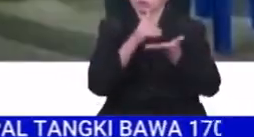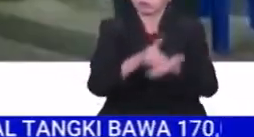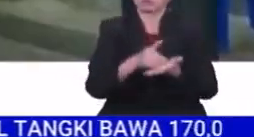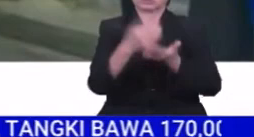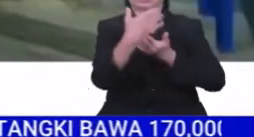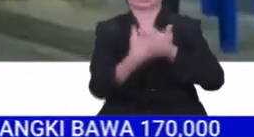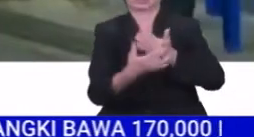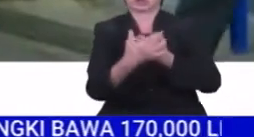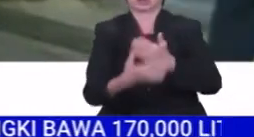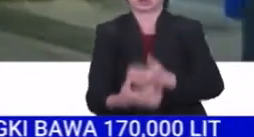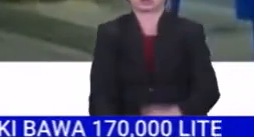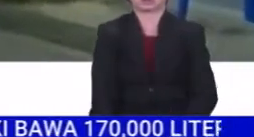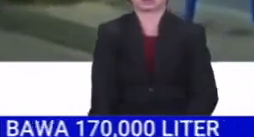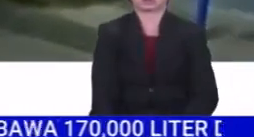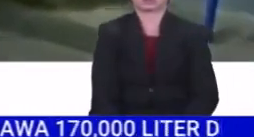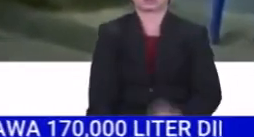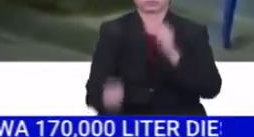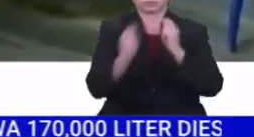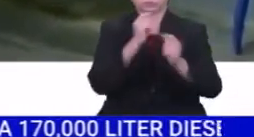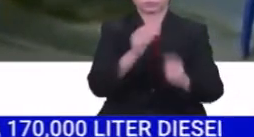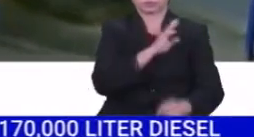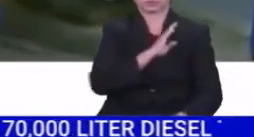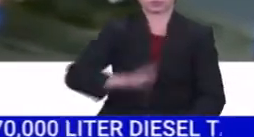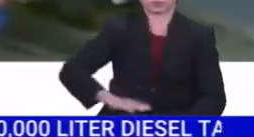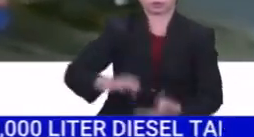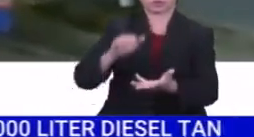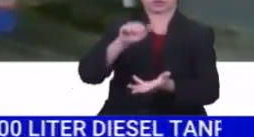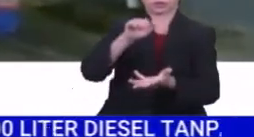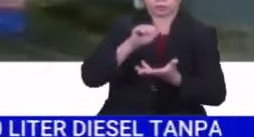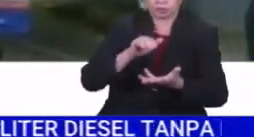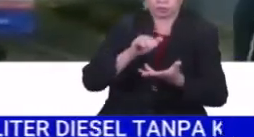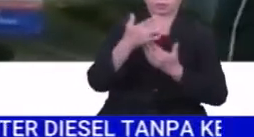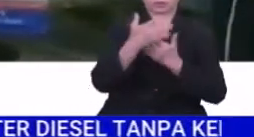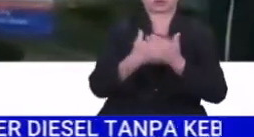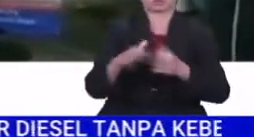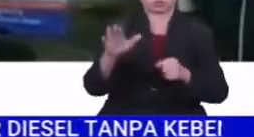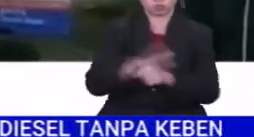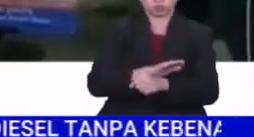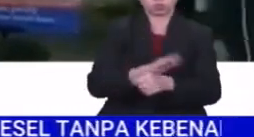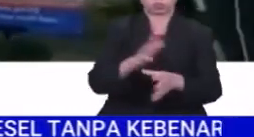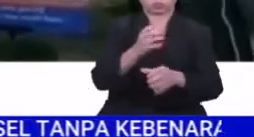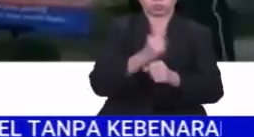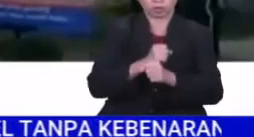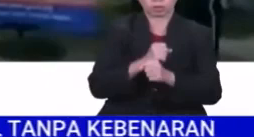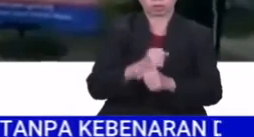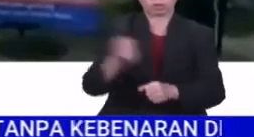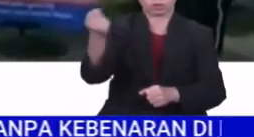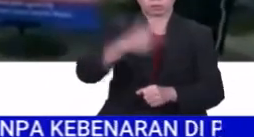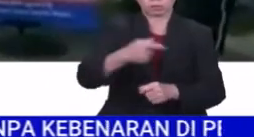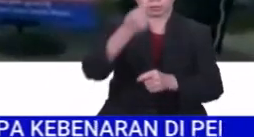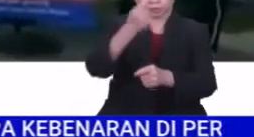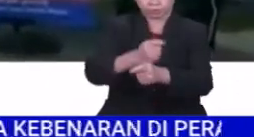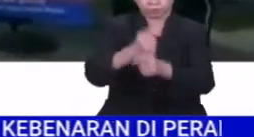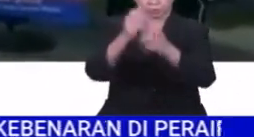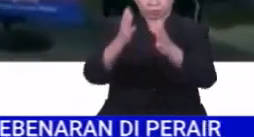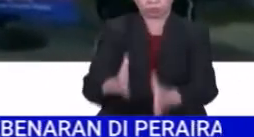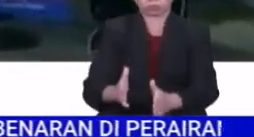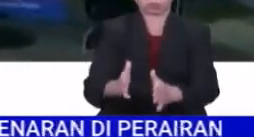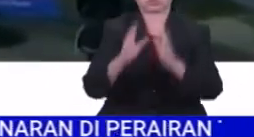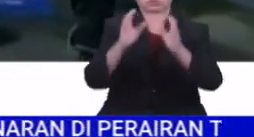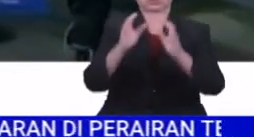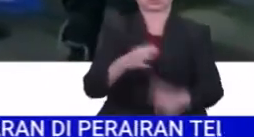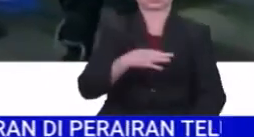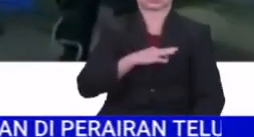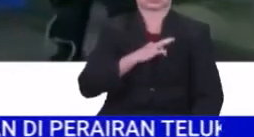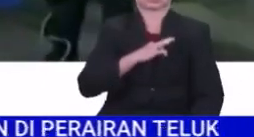hai Hai Dita Baginda bekalnya darah yang mencukupi hanya dapat diperoleh melalui sumbangan tetap oleh penderma darah secara